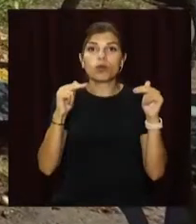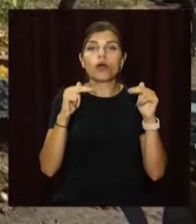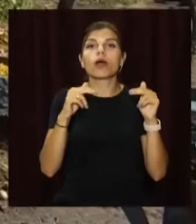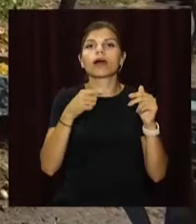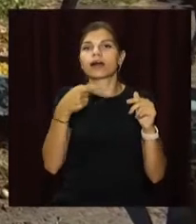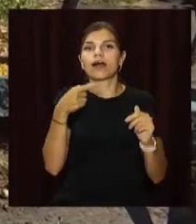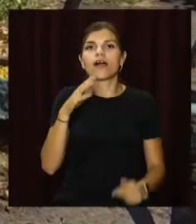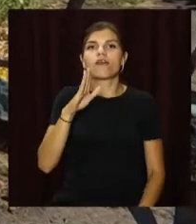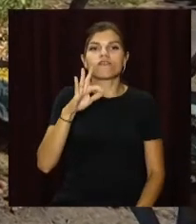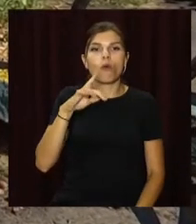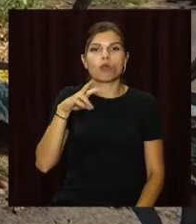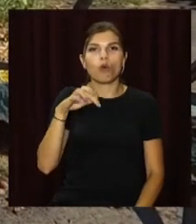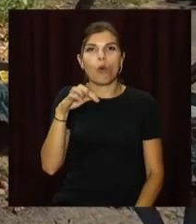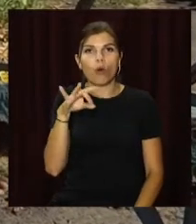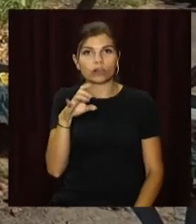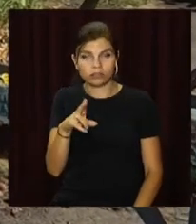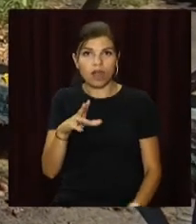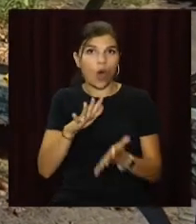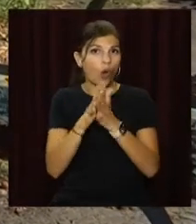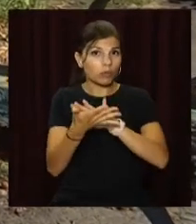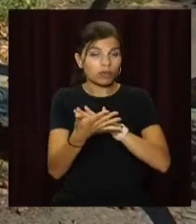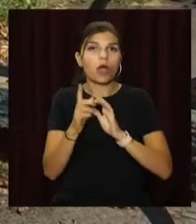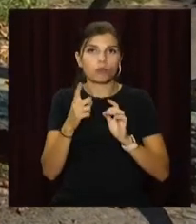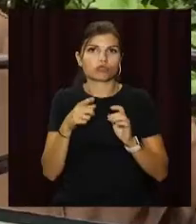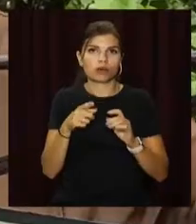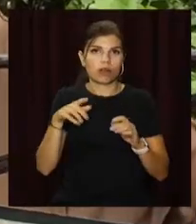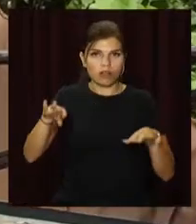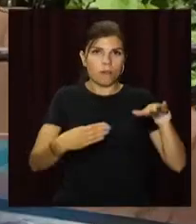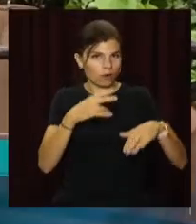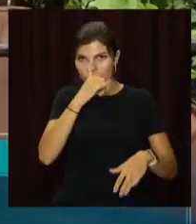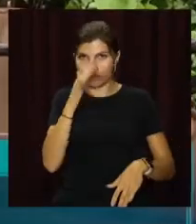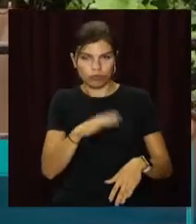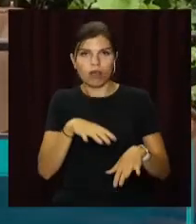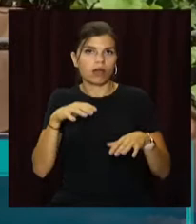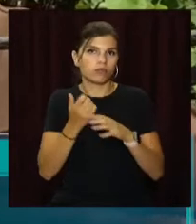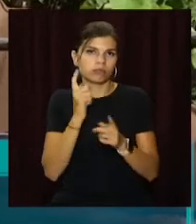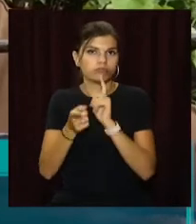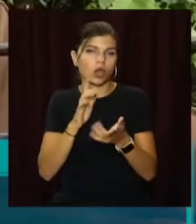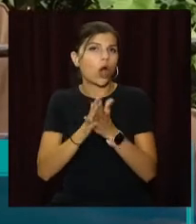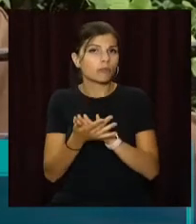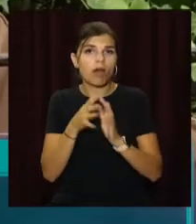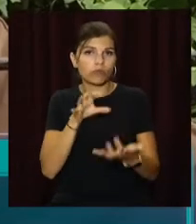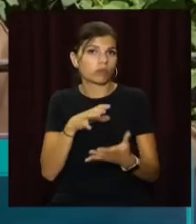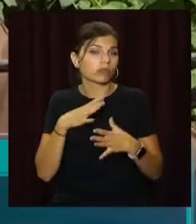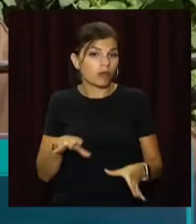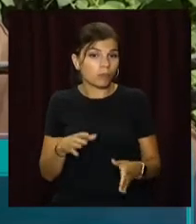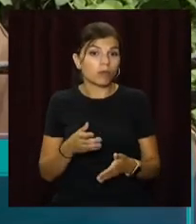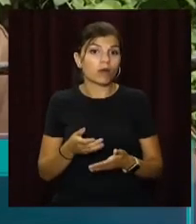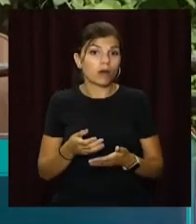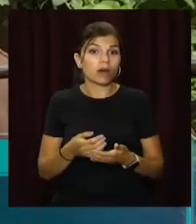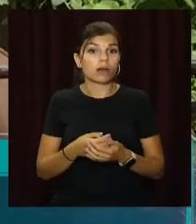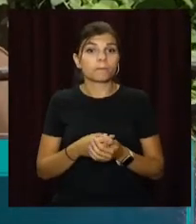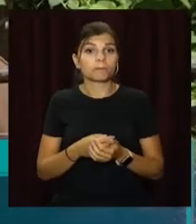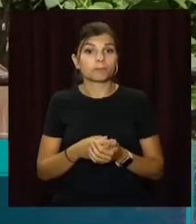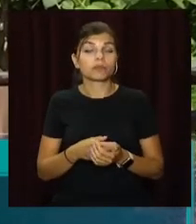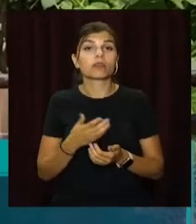Ямки заділили іноді так. Где заделают, где не заделают. От Дмитровки небольшой участок до Доброгорска, неплохой такой